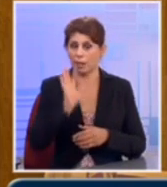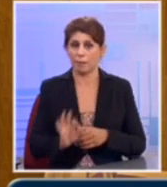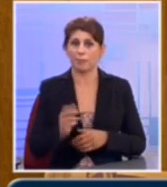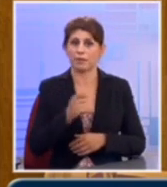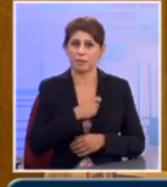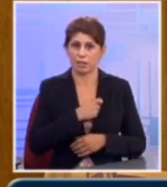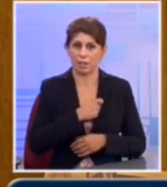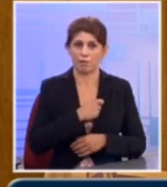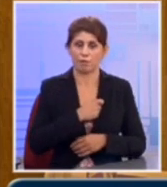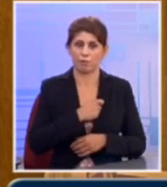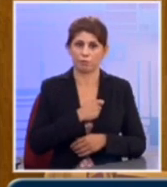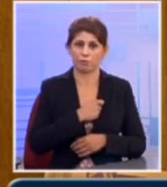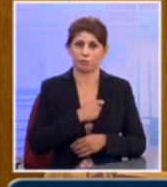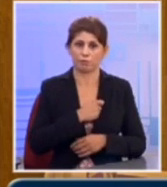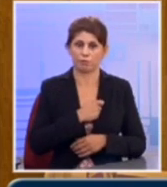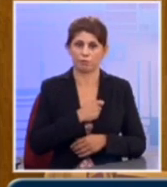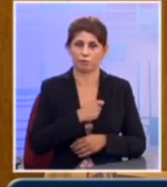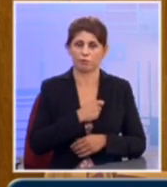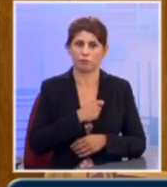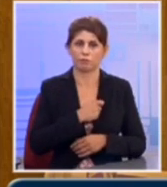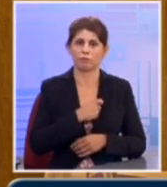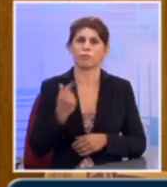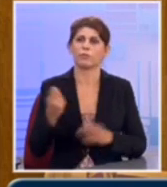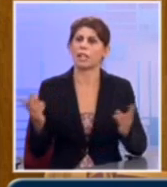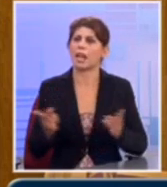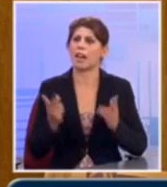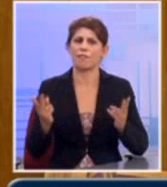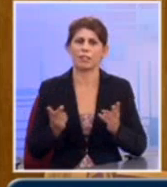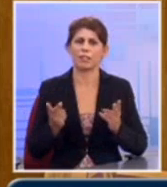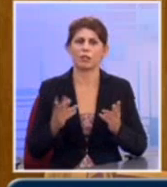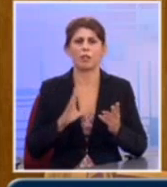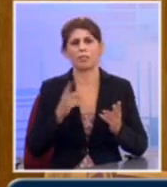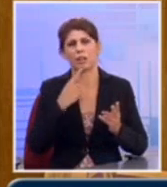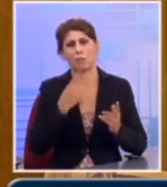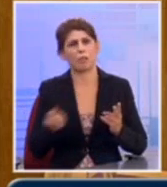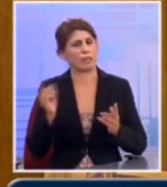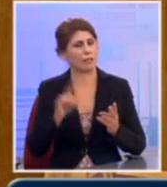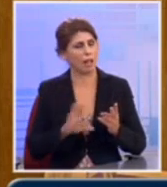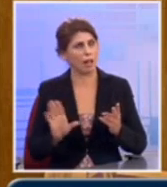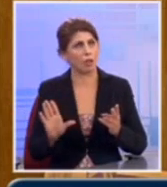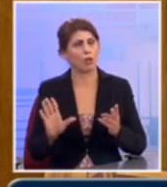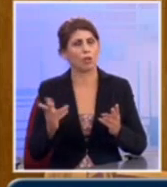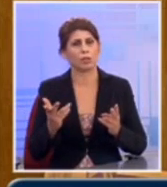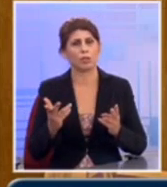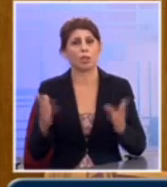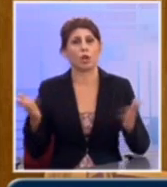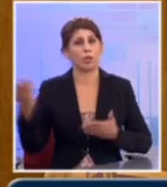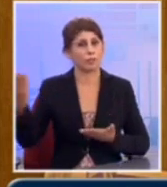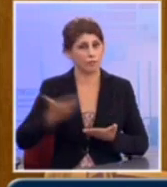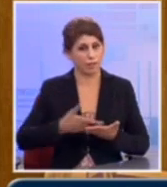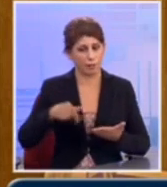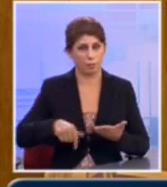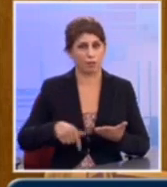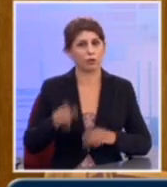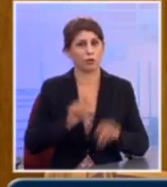θεωρώ ότι πάρτε σαν ελαφρυντικό δεν θέλω να πω κάτι άλλο ότι ότι φέρνουμε εδώ